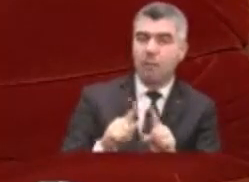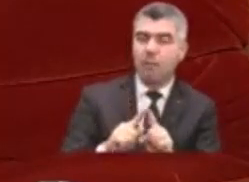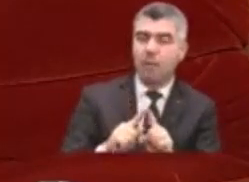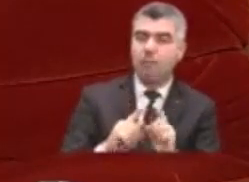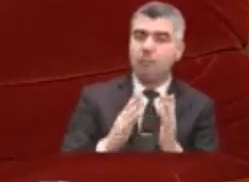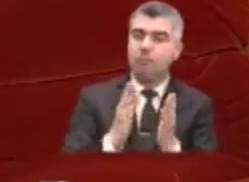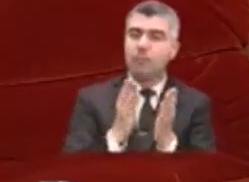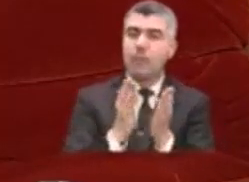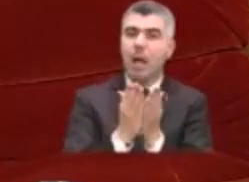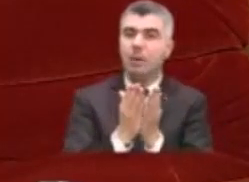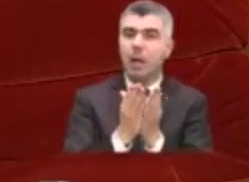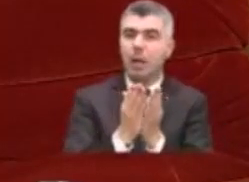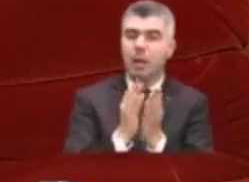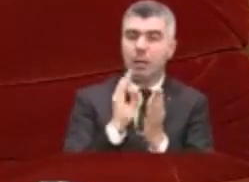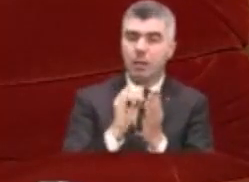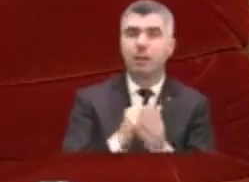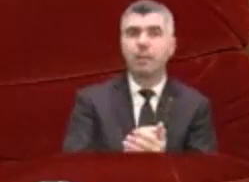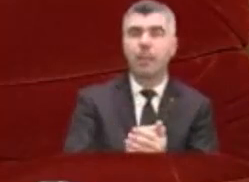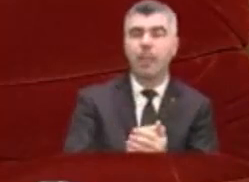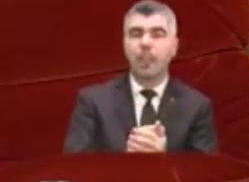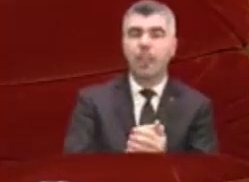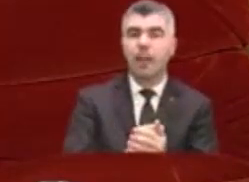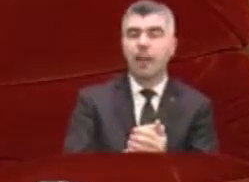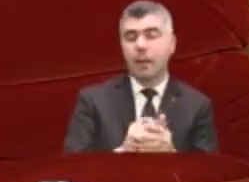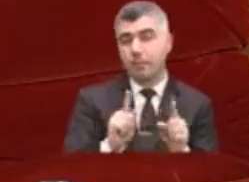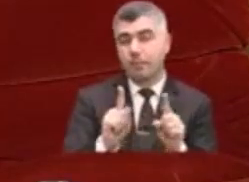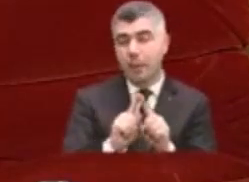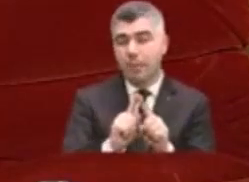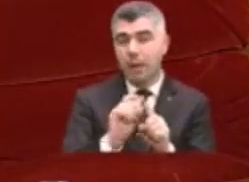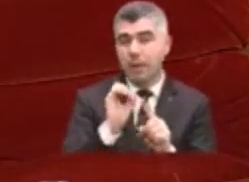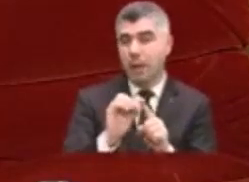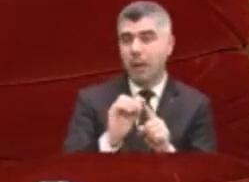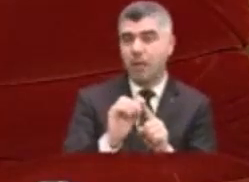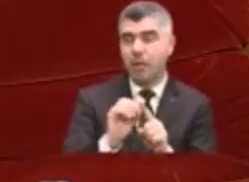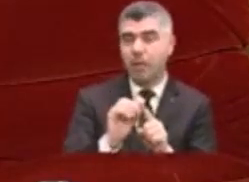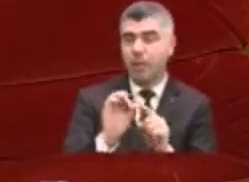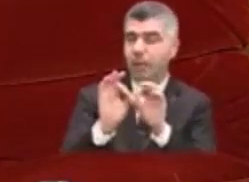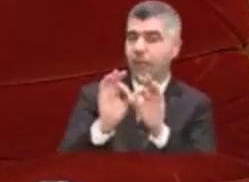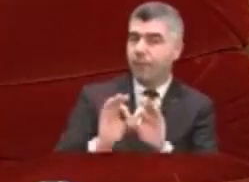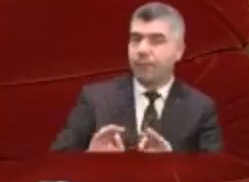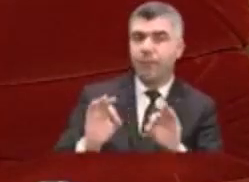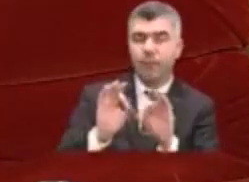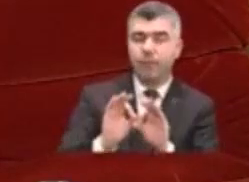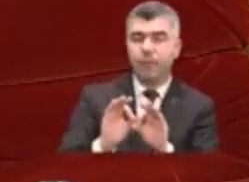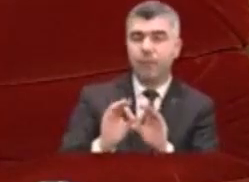التعليميه واللي تتنافى مع قيم لا السلوك المدني والمواطنه الايجابيه،